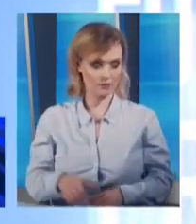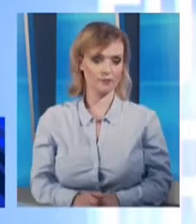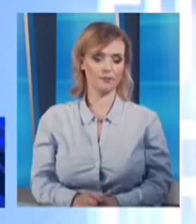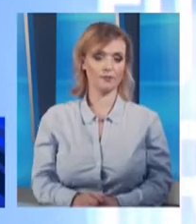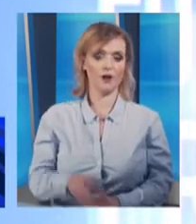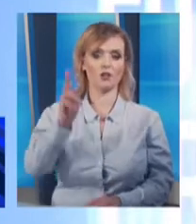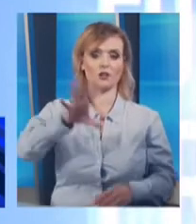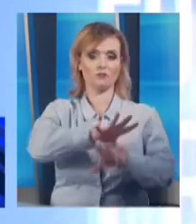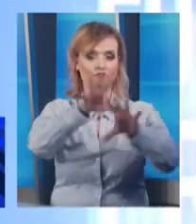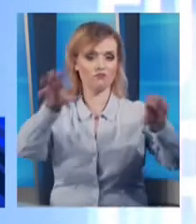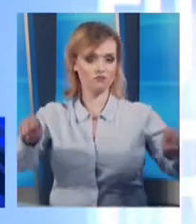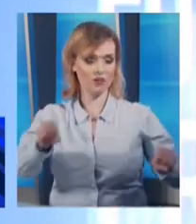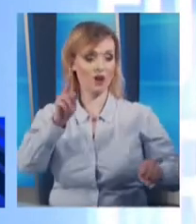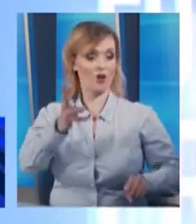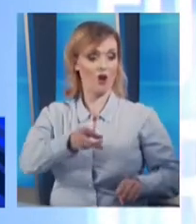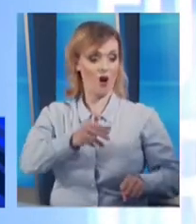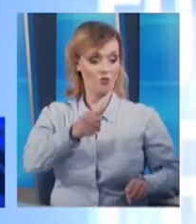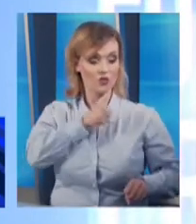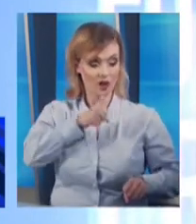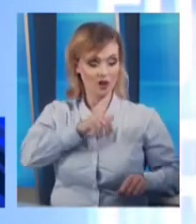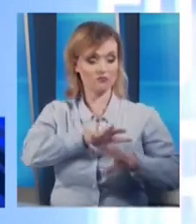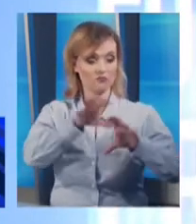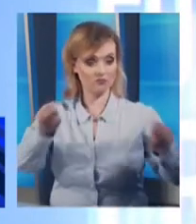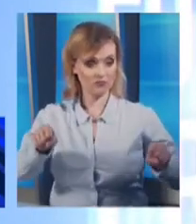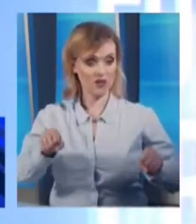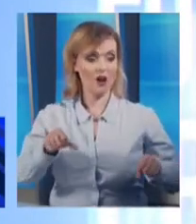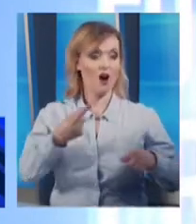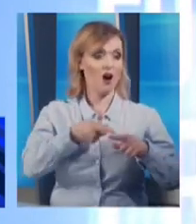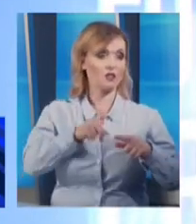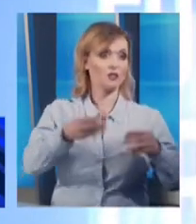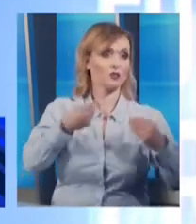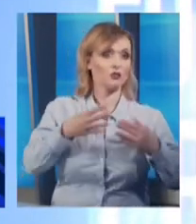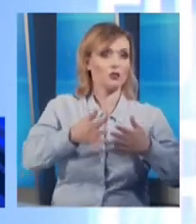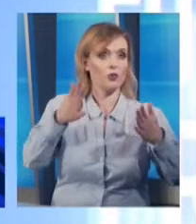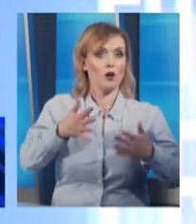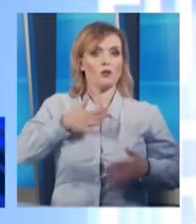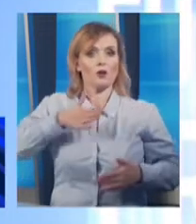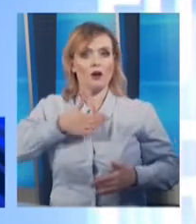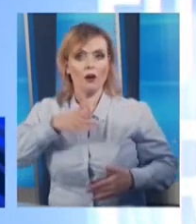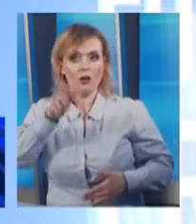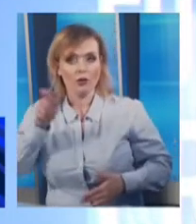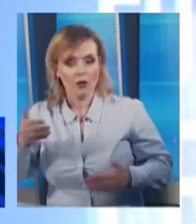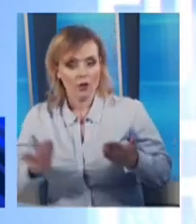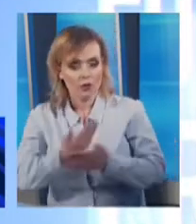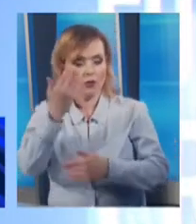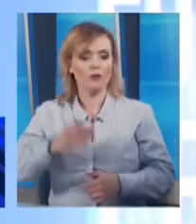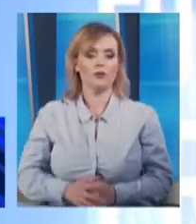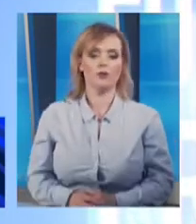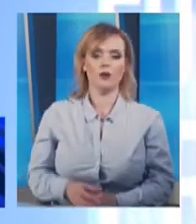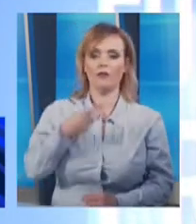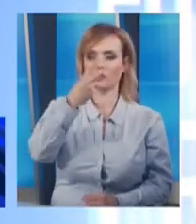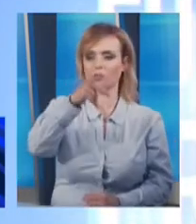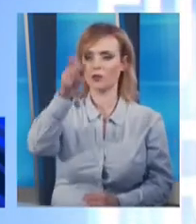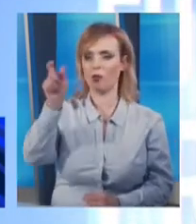uzurpator. Asta a adus un nou suflu în societatea noastră. Am văzut oameni care